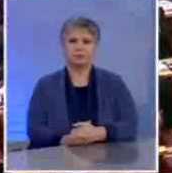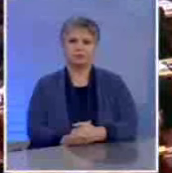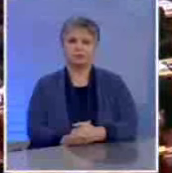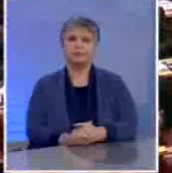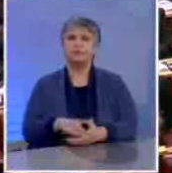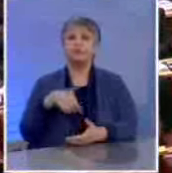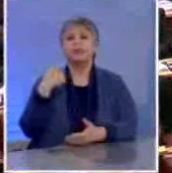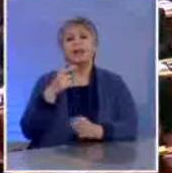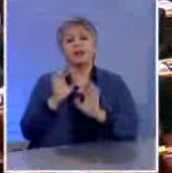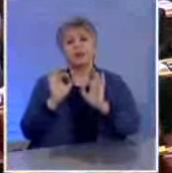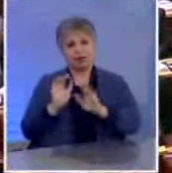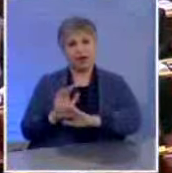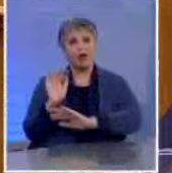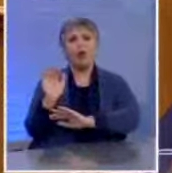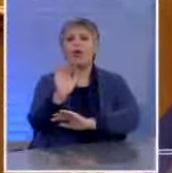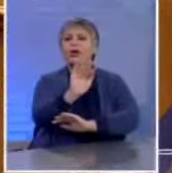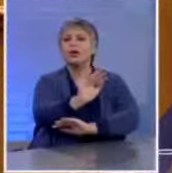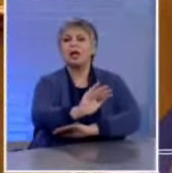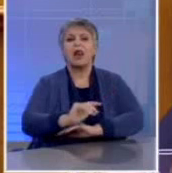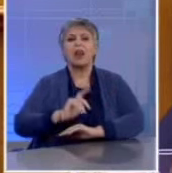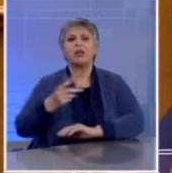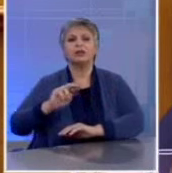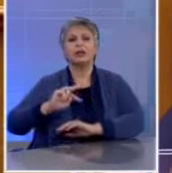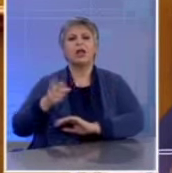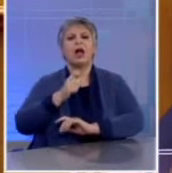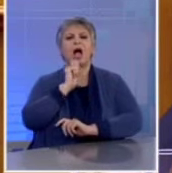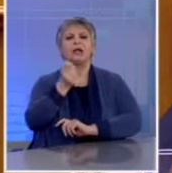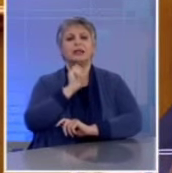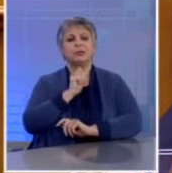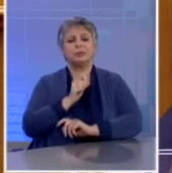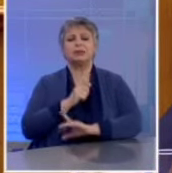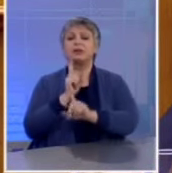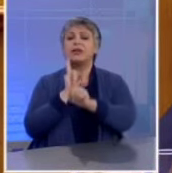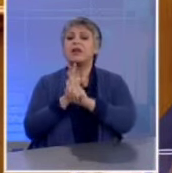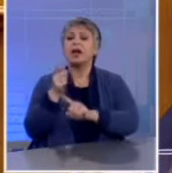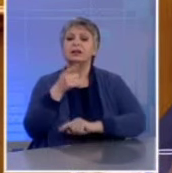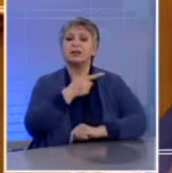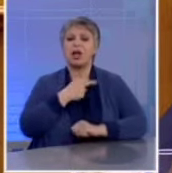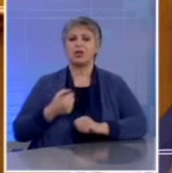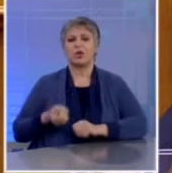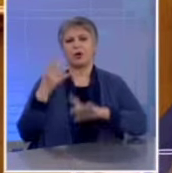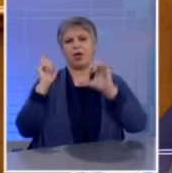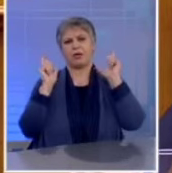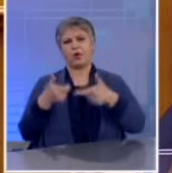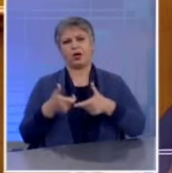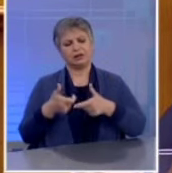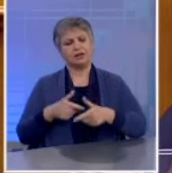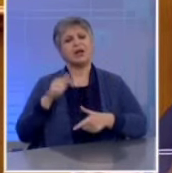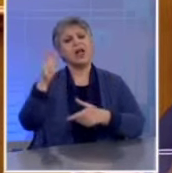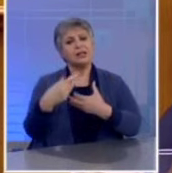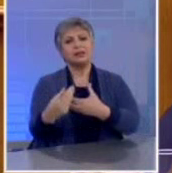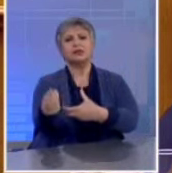Και σας καλώ, κυρίες και κύριοι συνάδελφοι της αντιπολίτευσης, και εσάς κύριε Μητσοτάκη, να συμμετάσχετε σε αυτή την